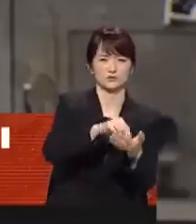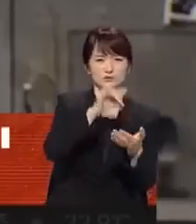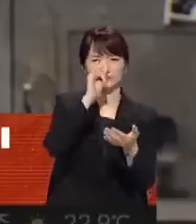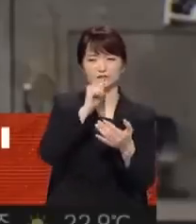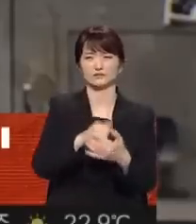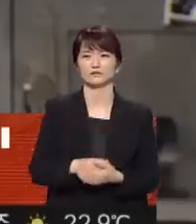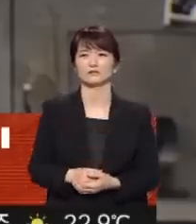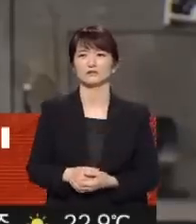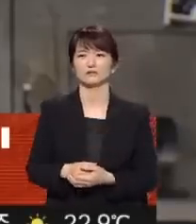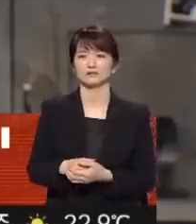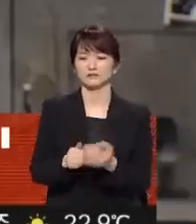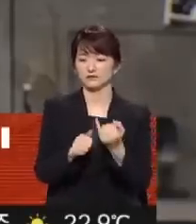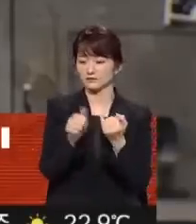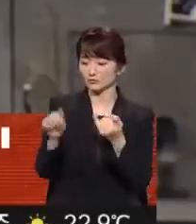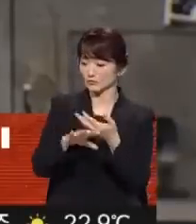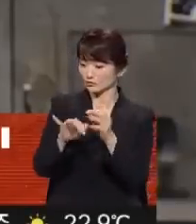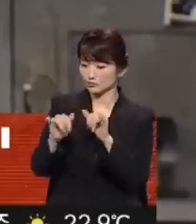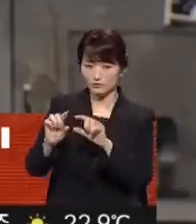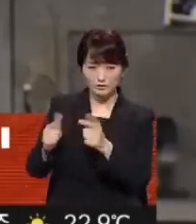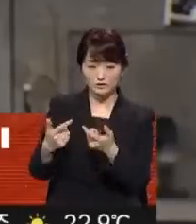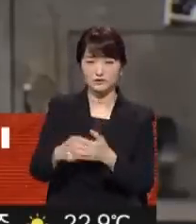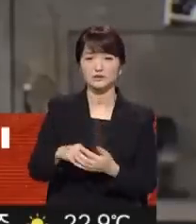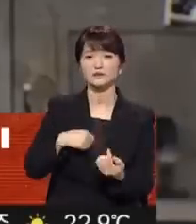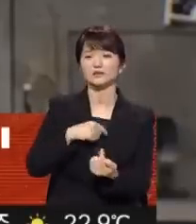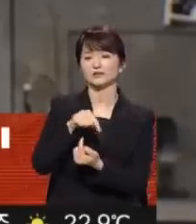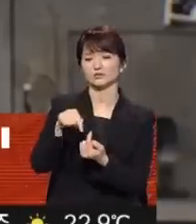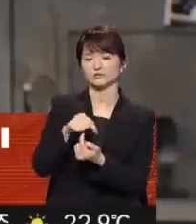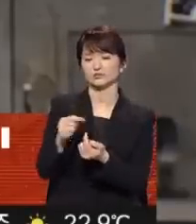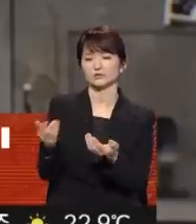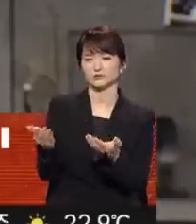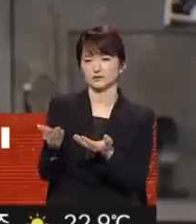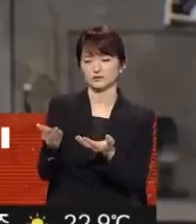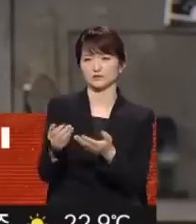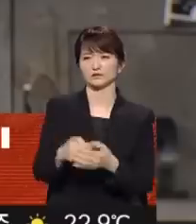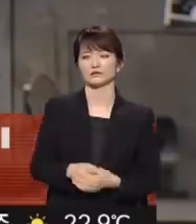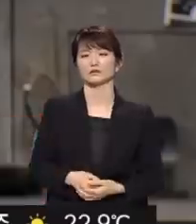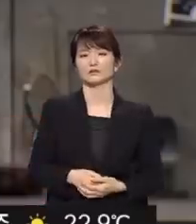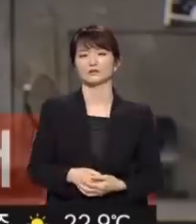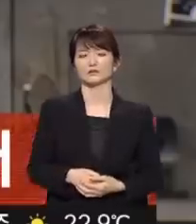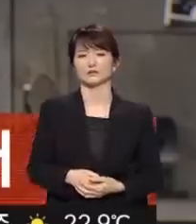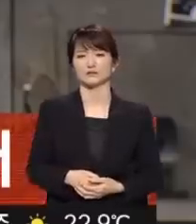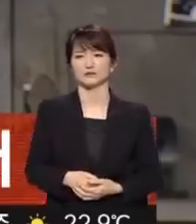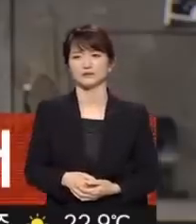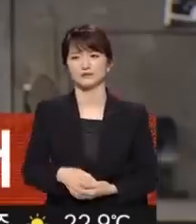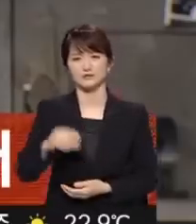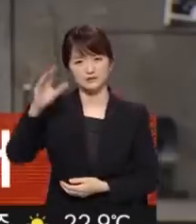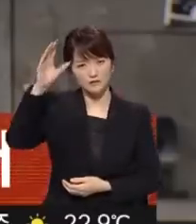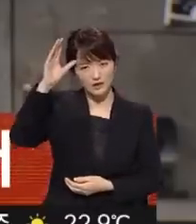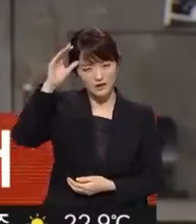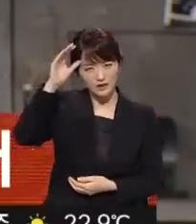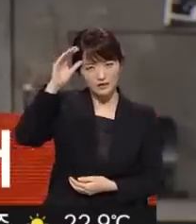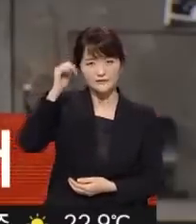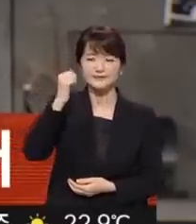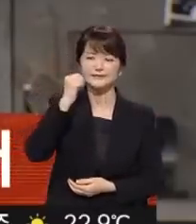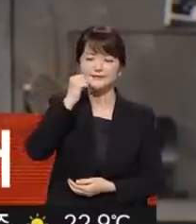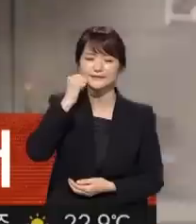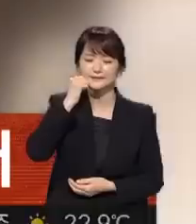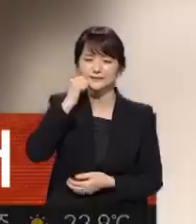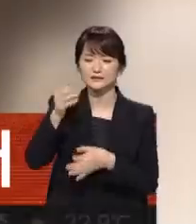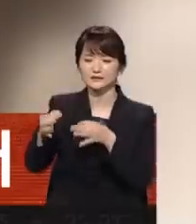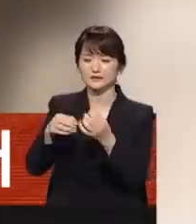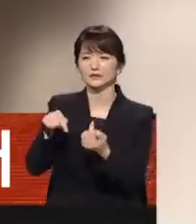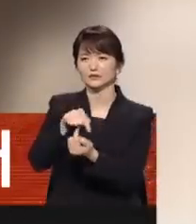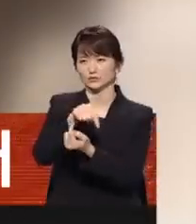그리고 일부러 개간 것도 아닌데 어쨌든 자영업자이기 때문에 강아지 수제 간식 그 가게를 운영하고 있기 때문에 혼자서 일하는가 봐요. 알바도